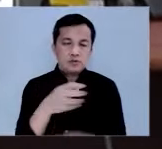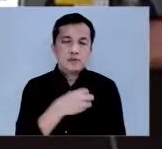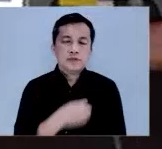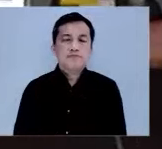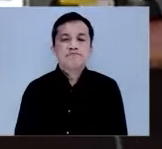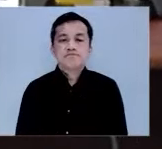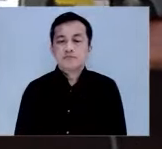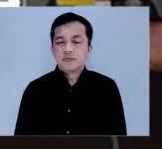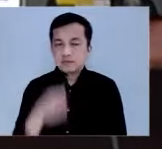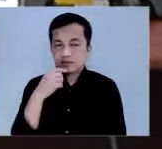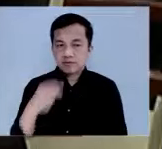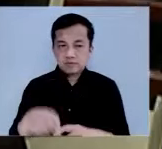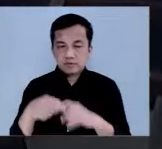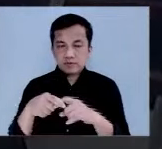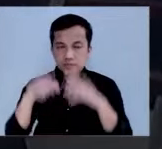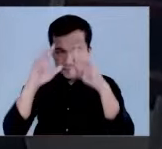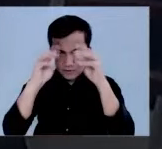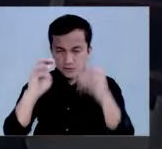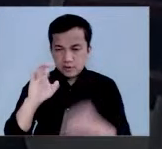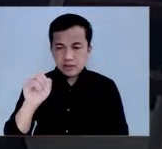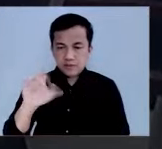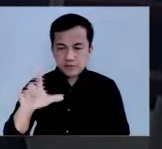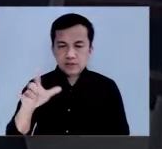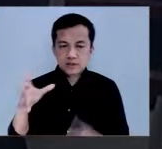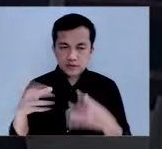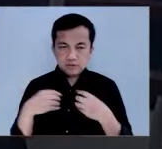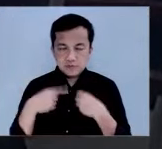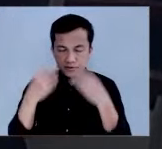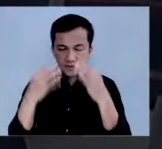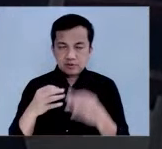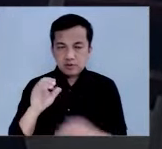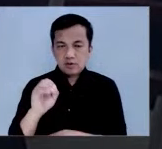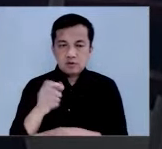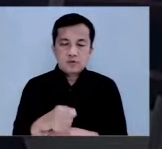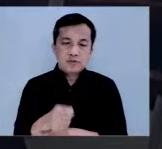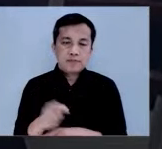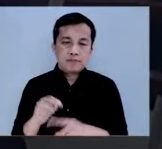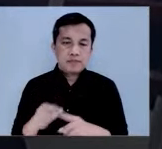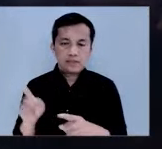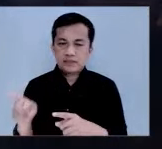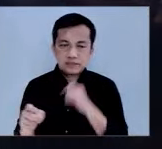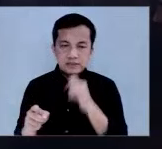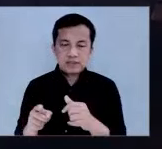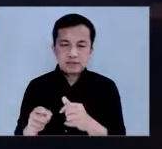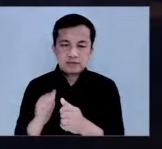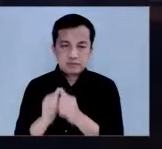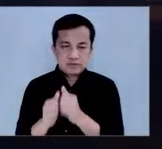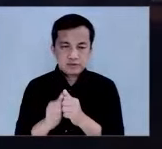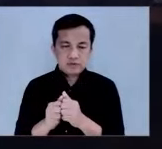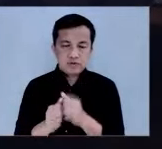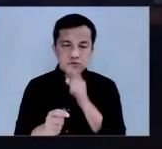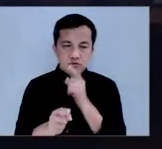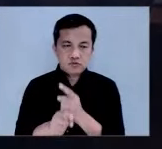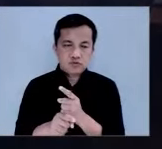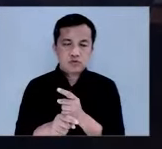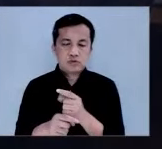suspended Mayor kil Kinikilala nila ang desisyon ng ombudsman pero hindi raw ibig sabihin Ito na totoo silang